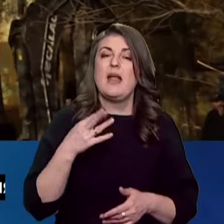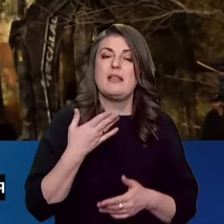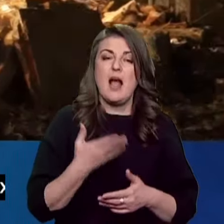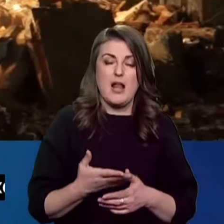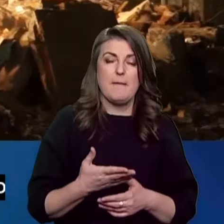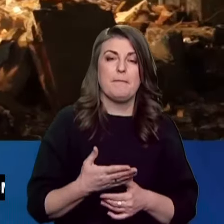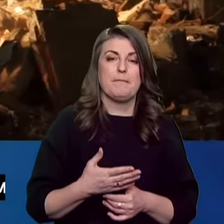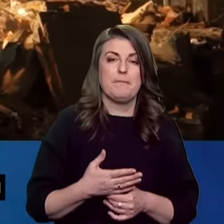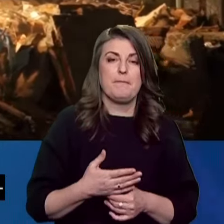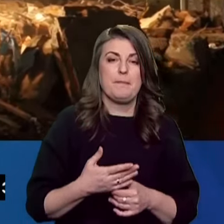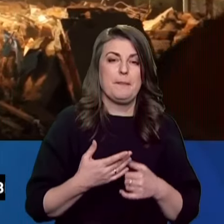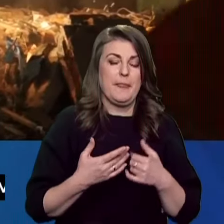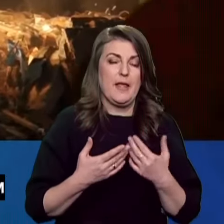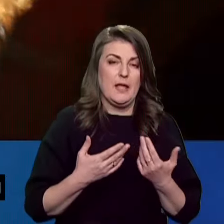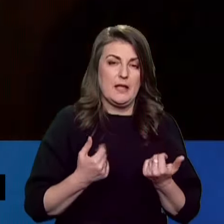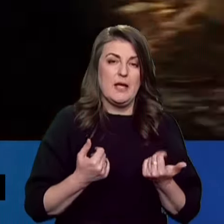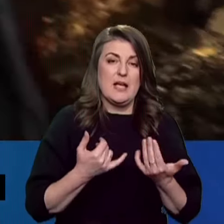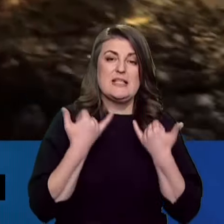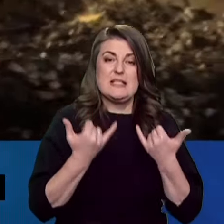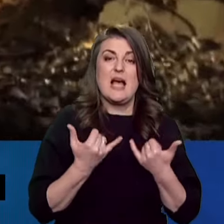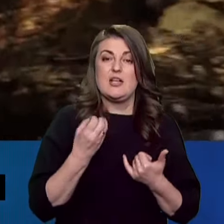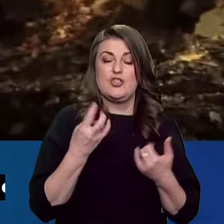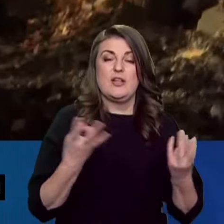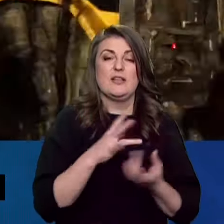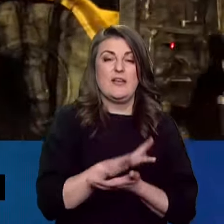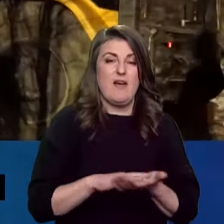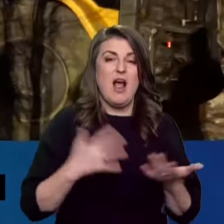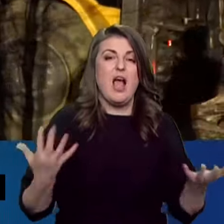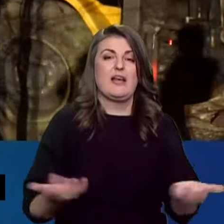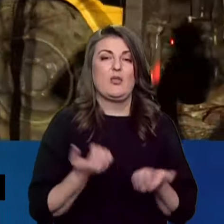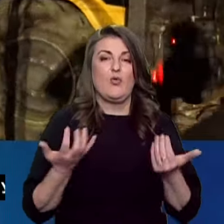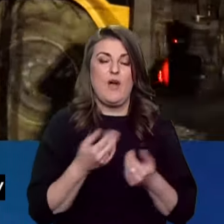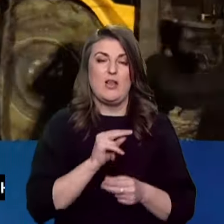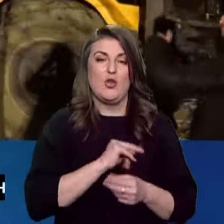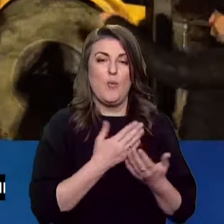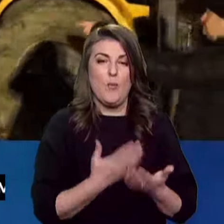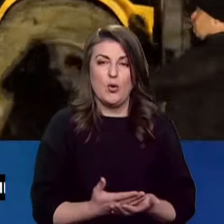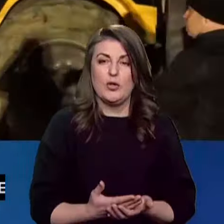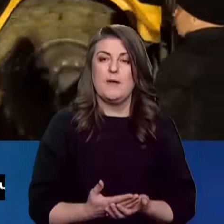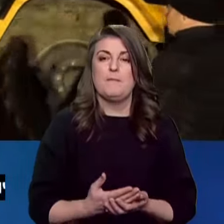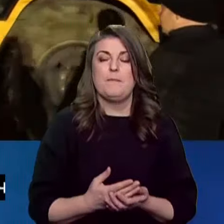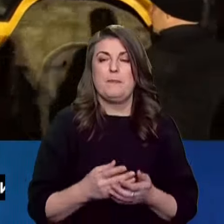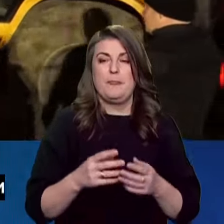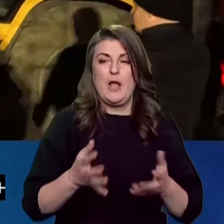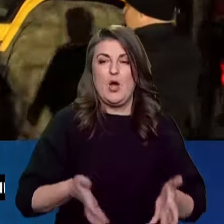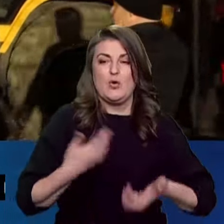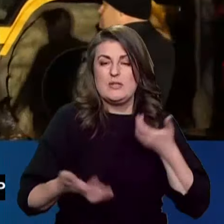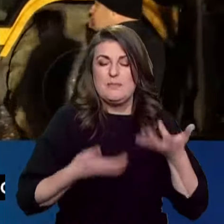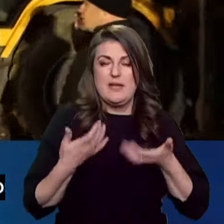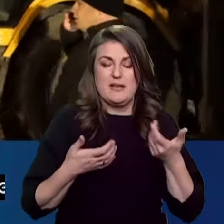Зараз тривають... Так. Зараз ще тривають рятувальні роботи, розбір